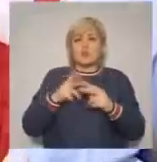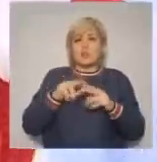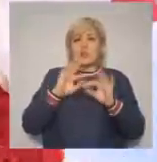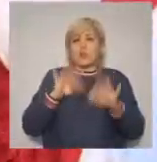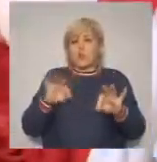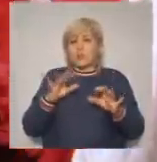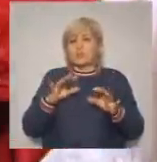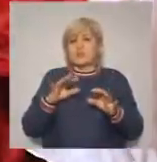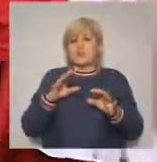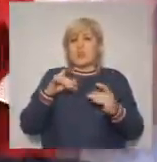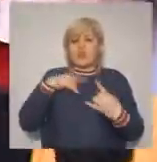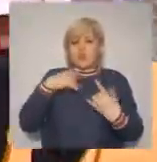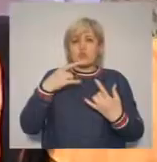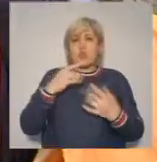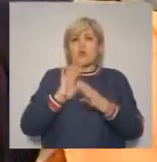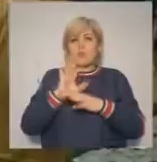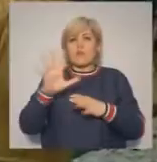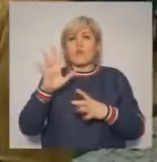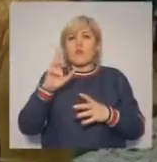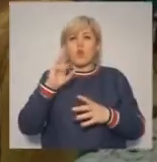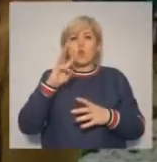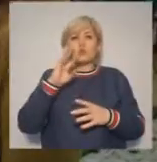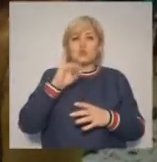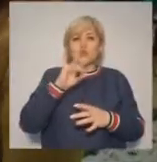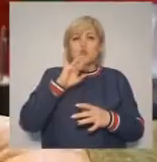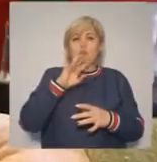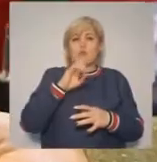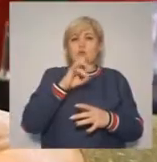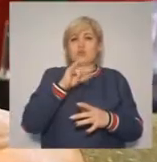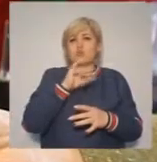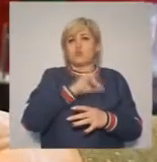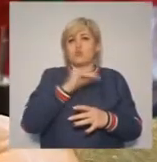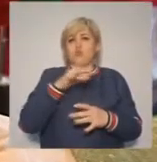Уже после все части сценических образов, воплощенных в деталях одежды,